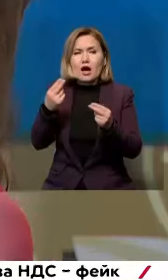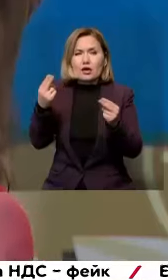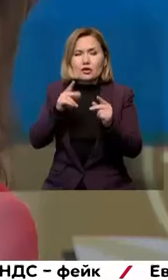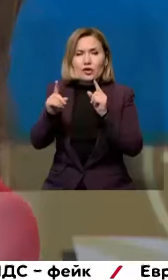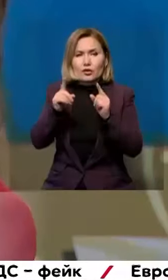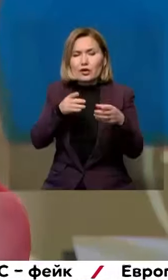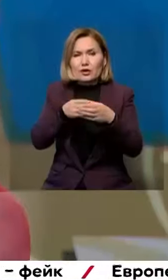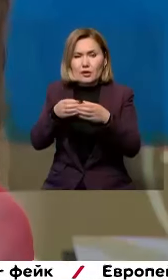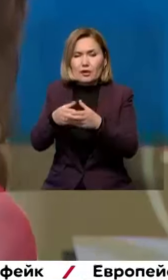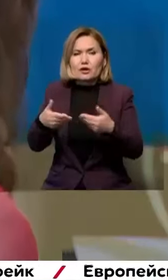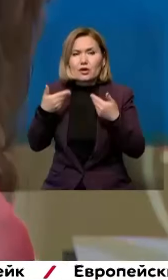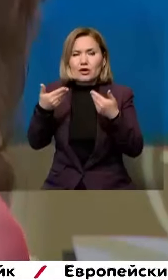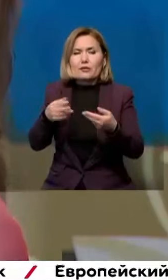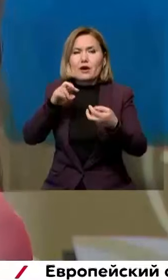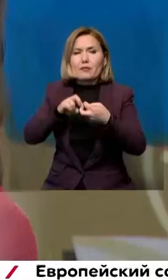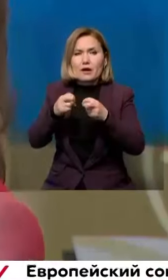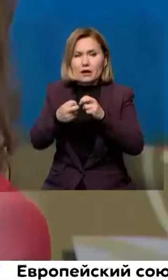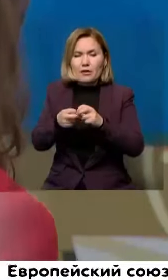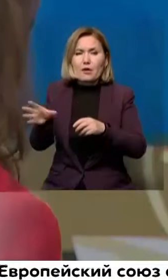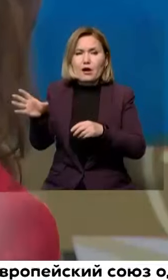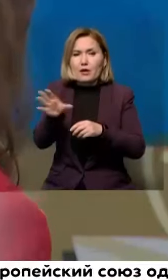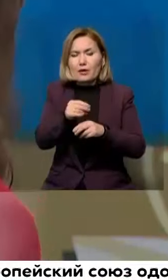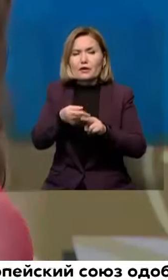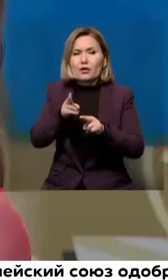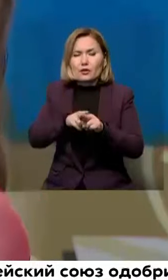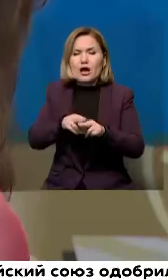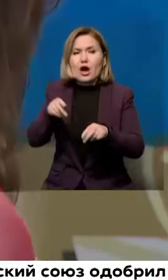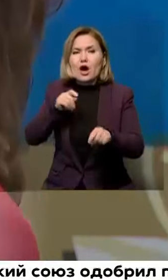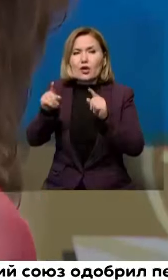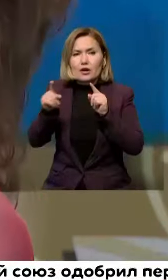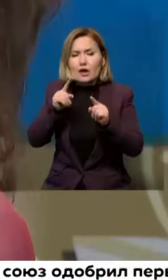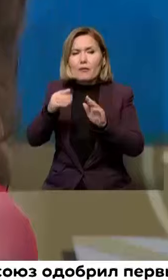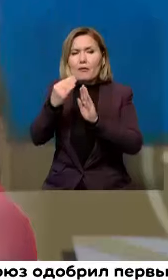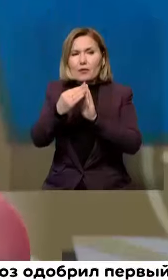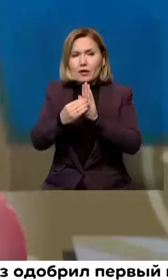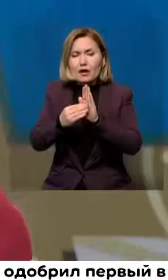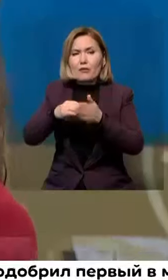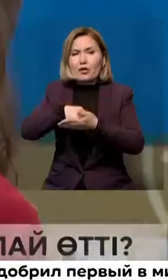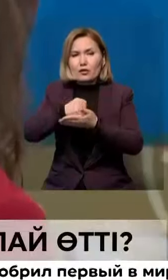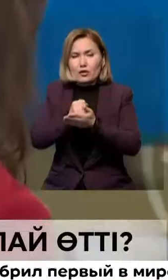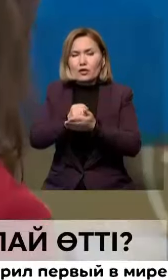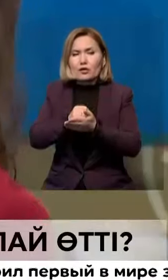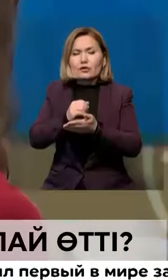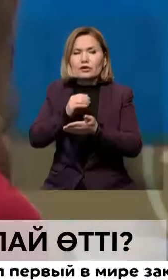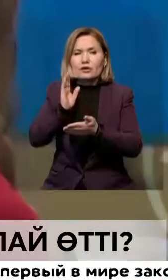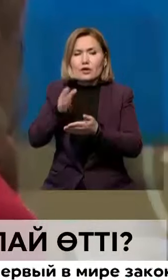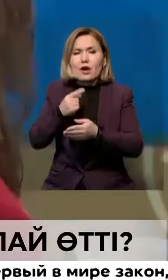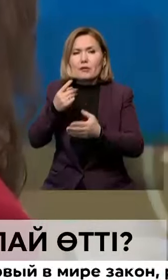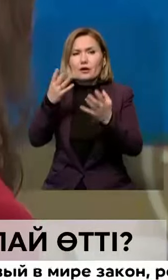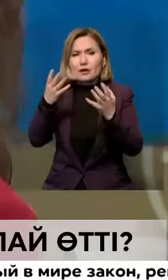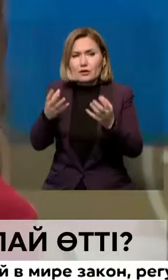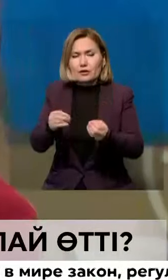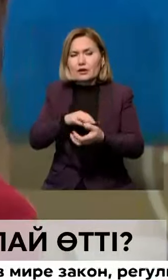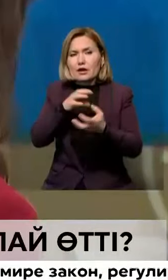ұсынылған көтерілген мәселелердің барлығы осы құрылтайдың протоколына енеді. Бірінші